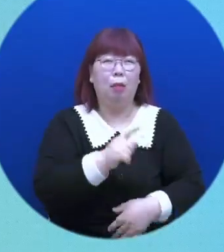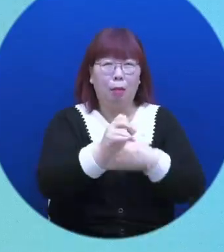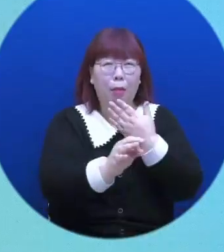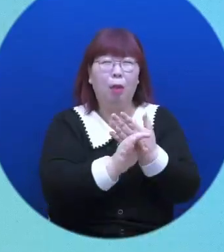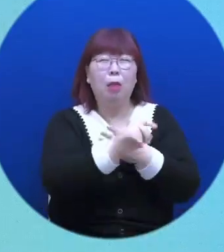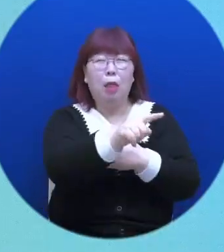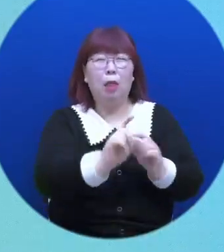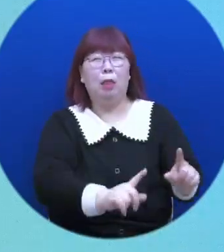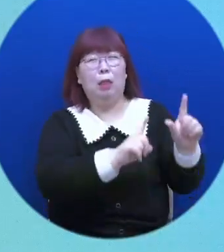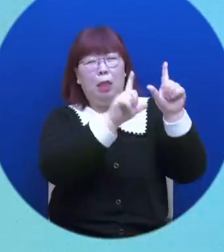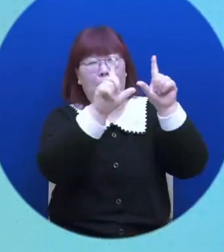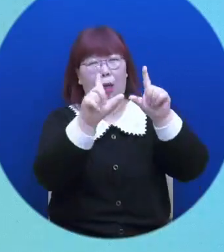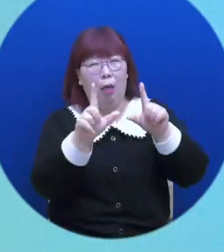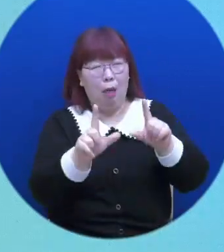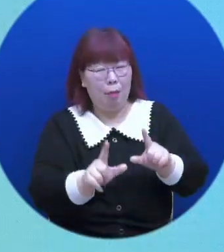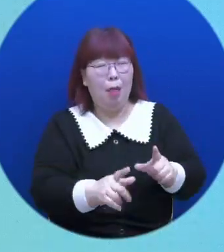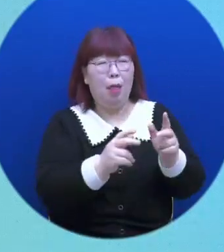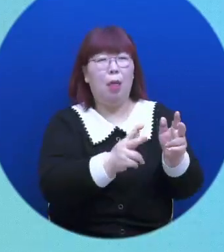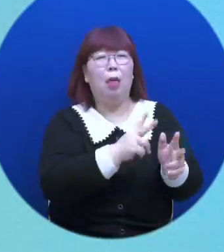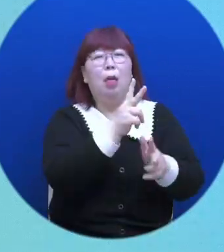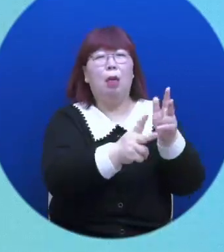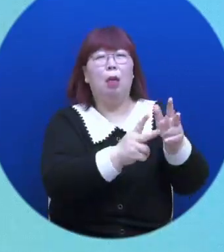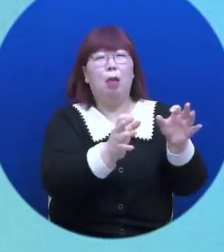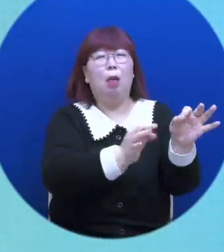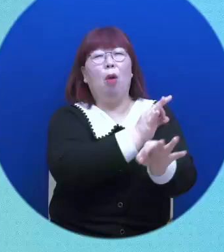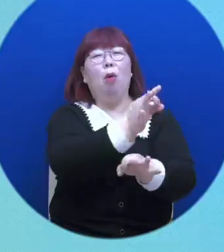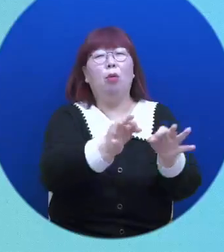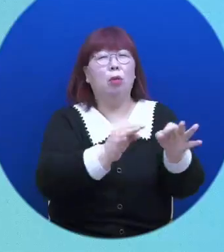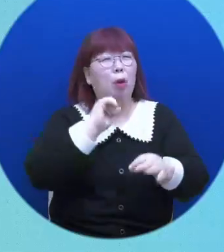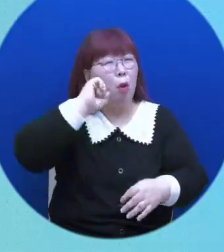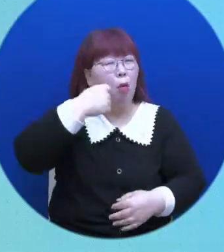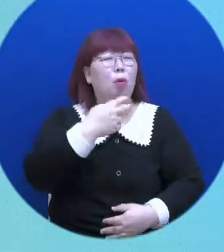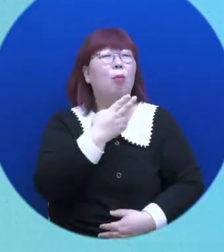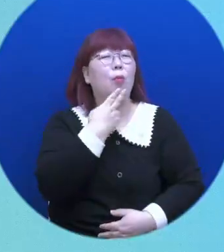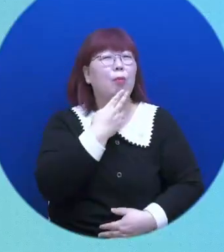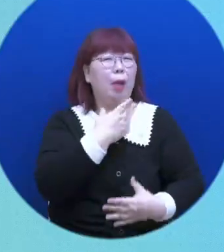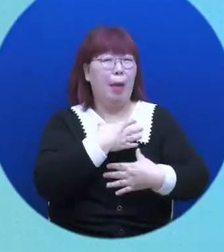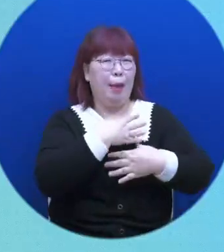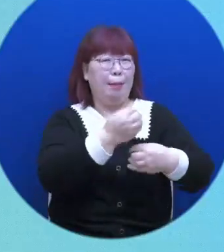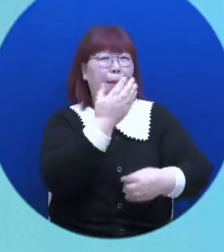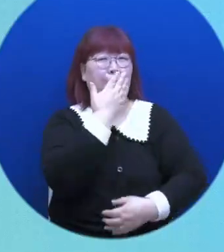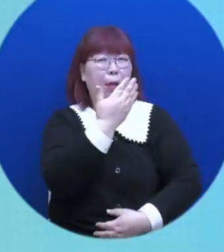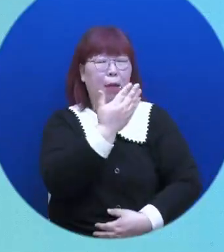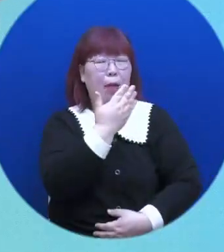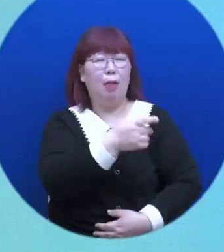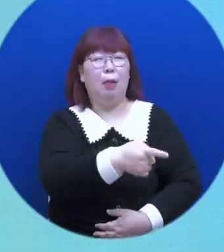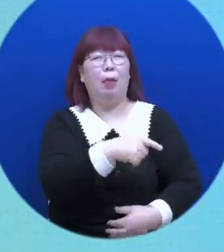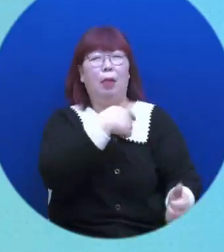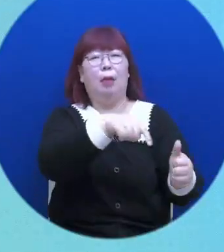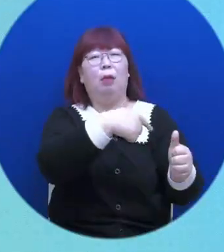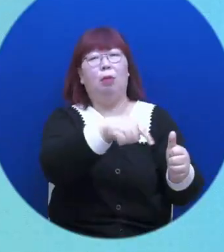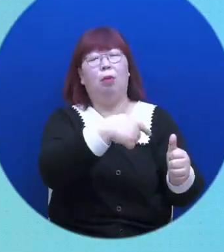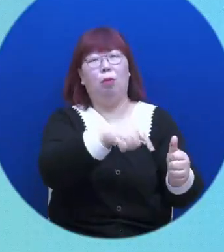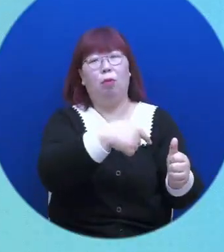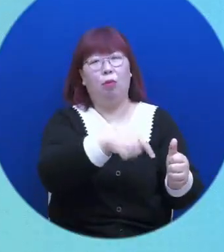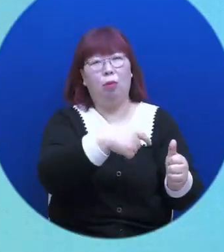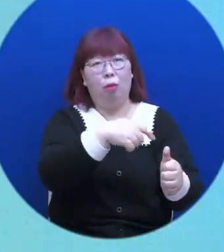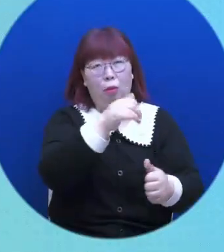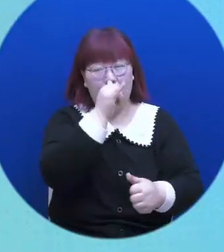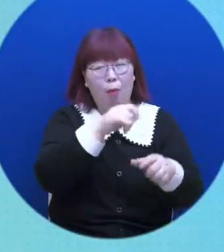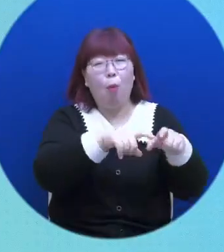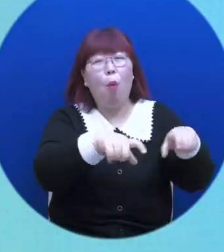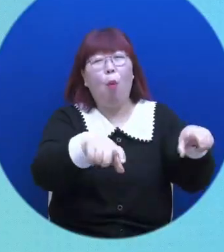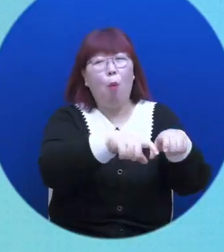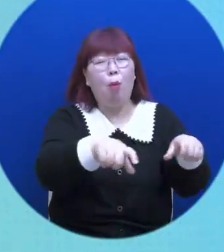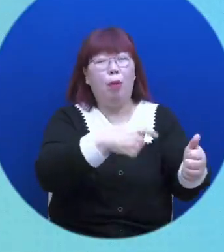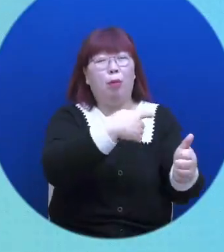내 삶에 경제적 어려움 없이 안정된 삶을 살 수 있어 라고 하는